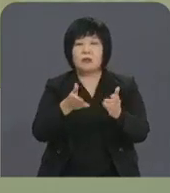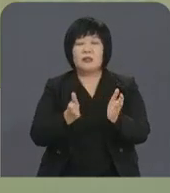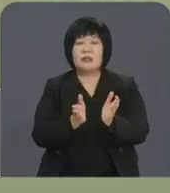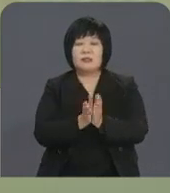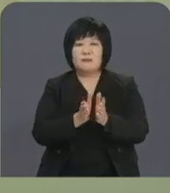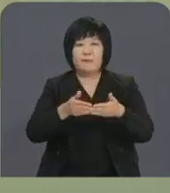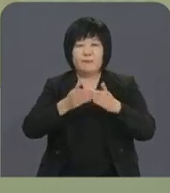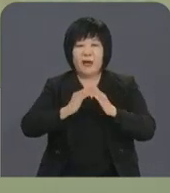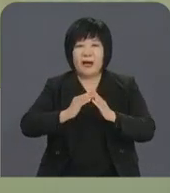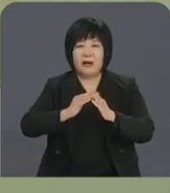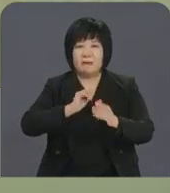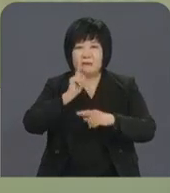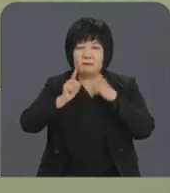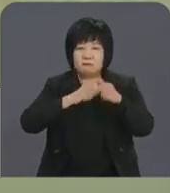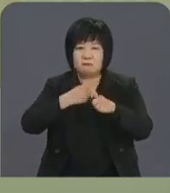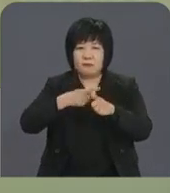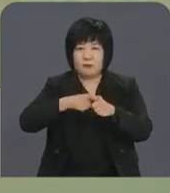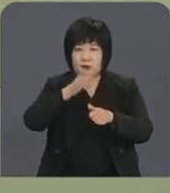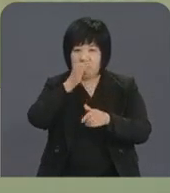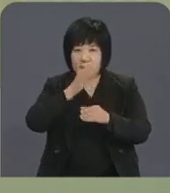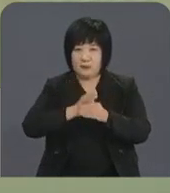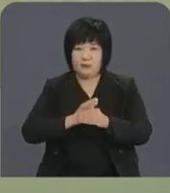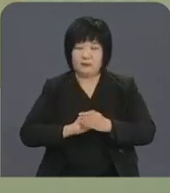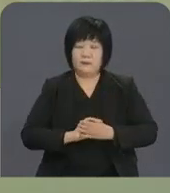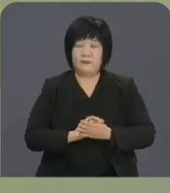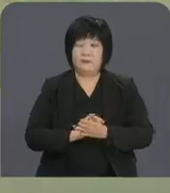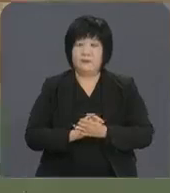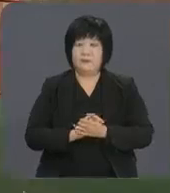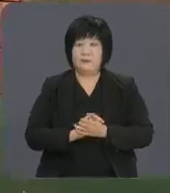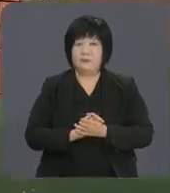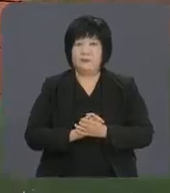비판이 나오고 있습니다 최지영 기자가 취재했습니다